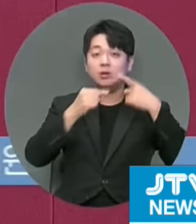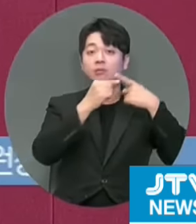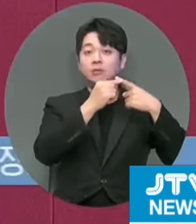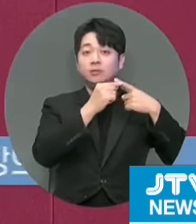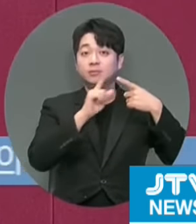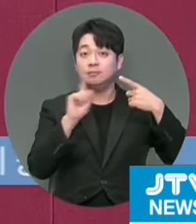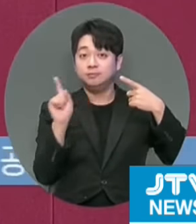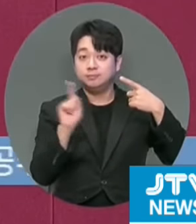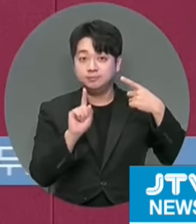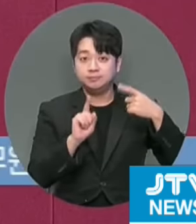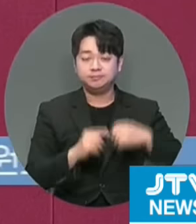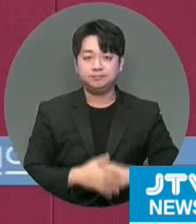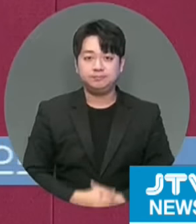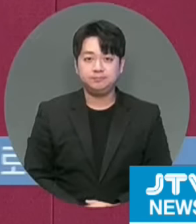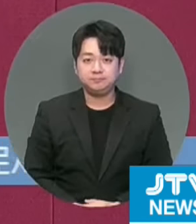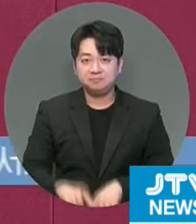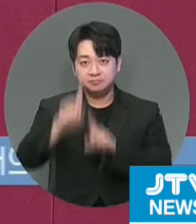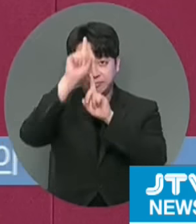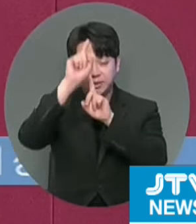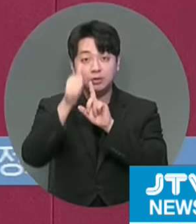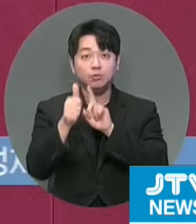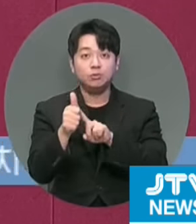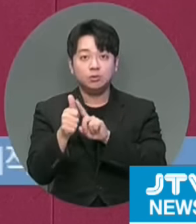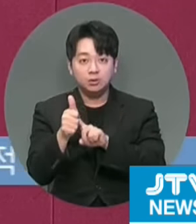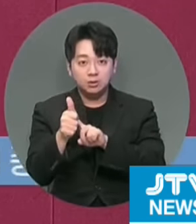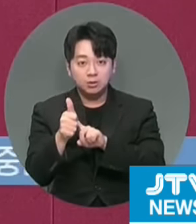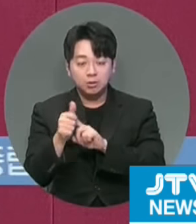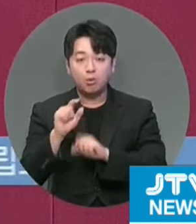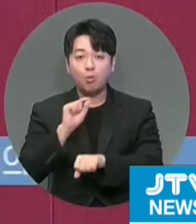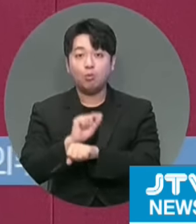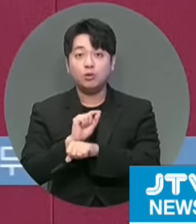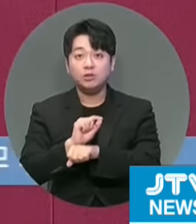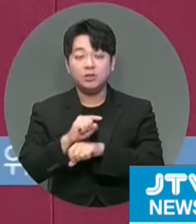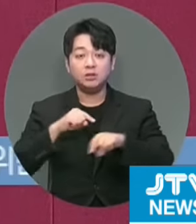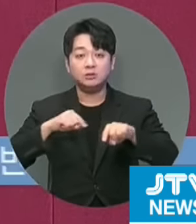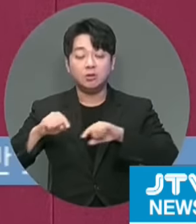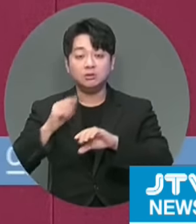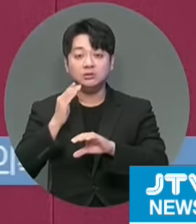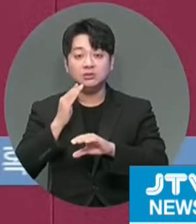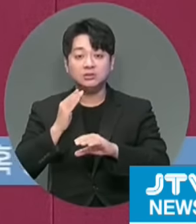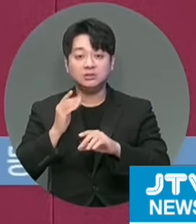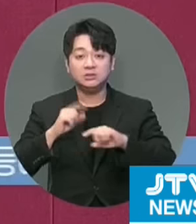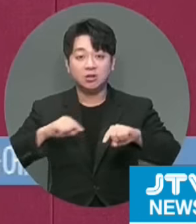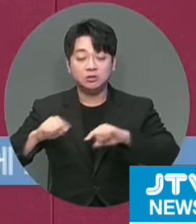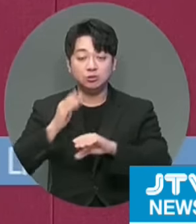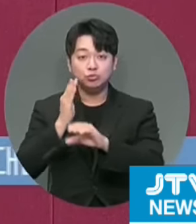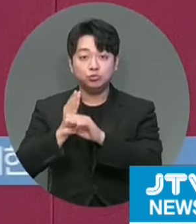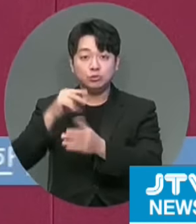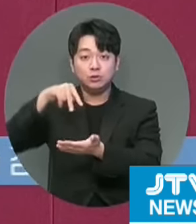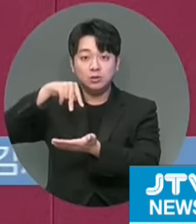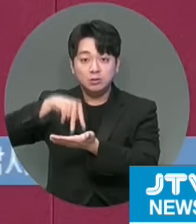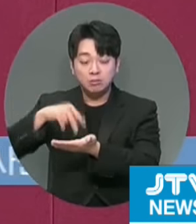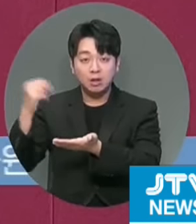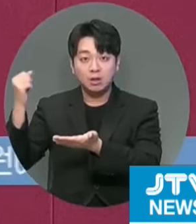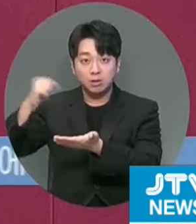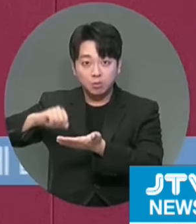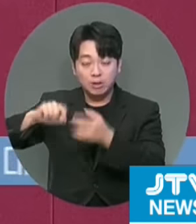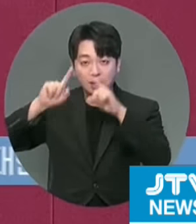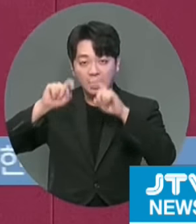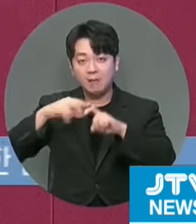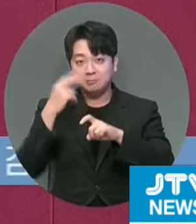이진숙 방송통신위원회 위원장의 공무원으로서의 정치적 중립의무 위반 의혹에 대한 감사,